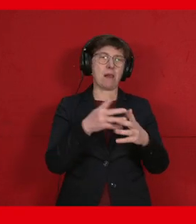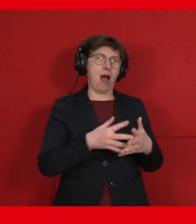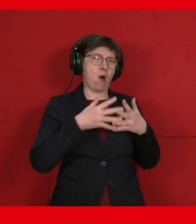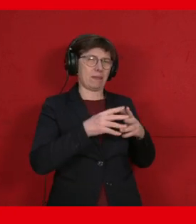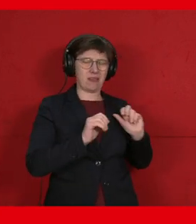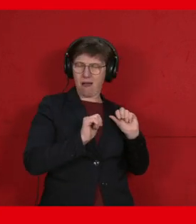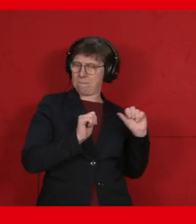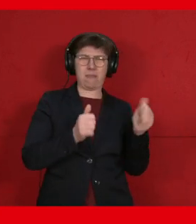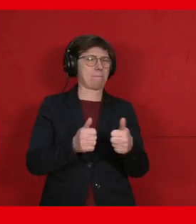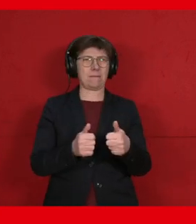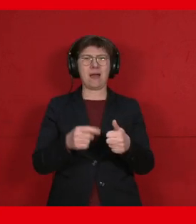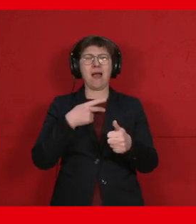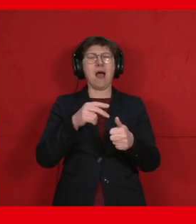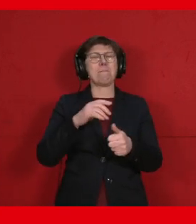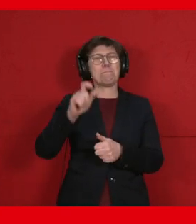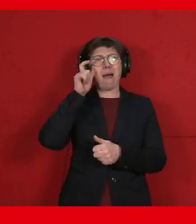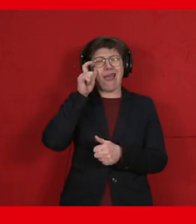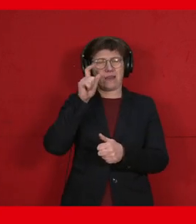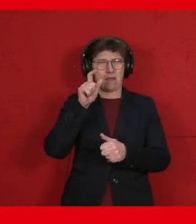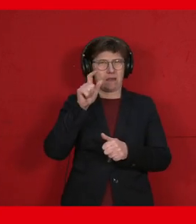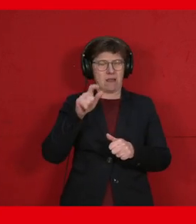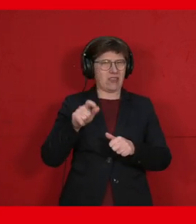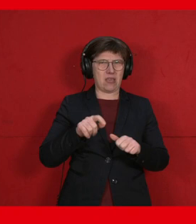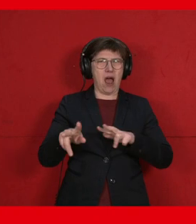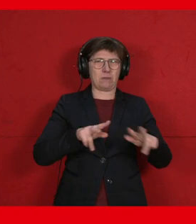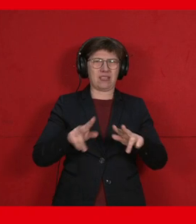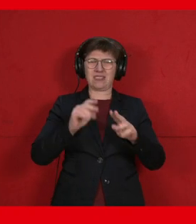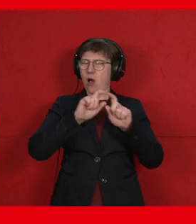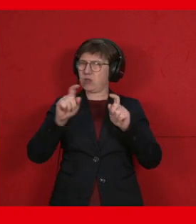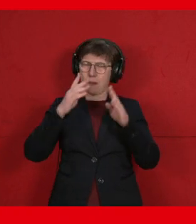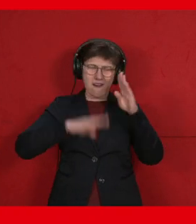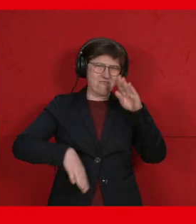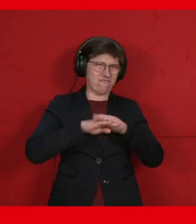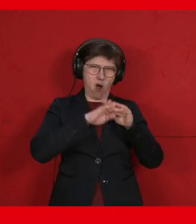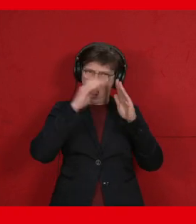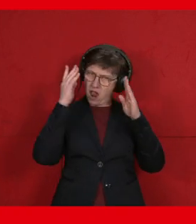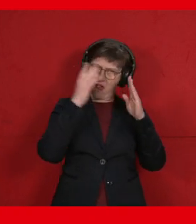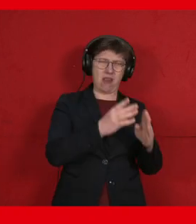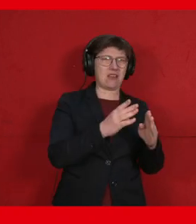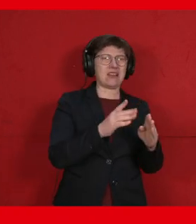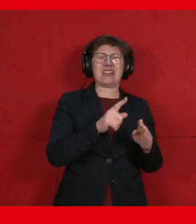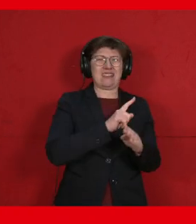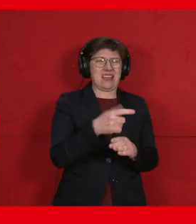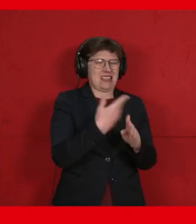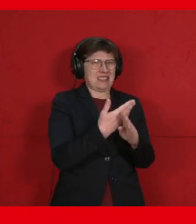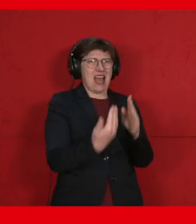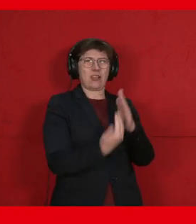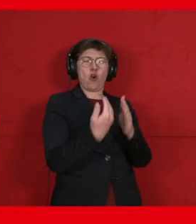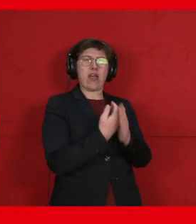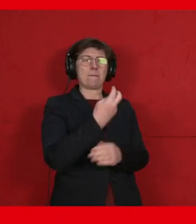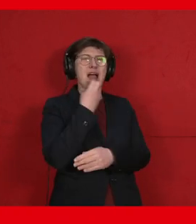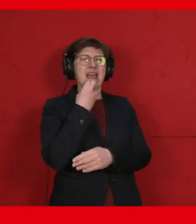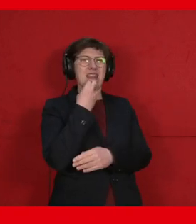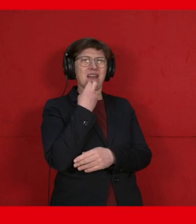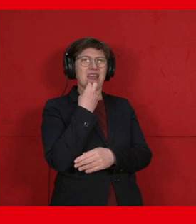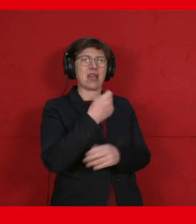erleben. Die Biden-Administration wird jetzt eben auch auf dieses Thema gehen. Und wir müssen dann schauen, dass dort eben nicht die entsprechenden erneuerbaren Energien